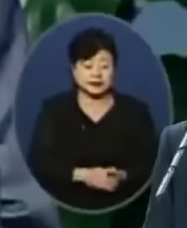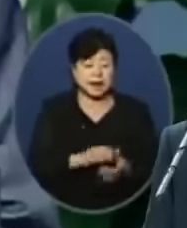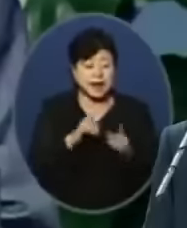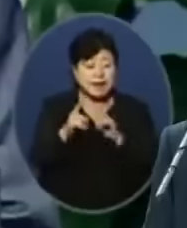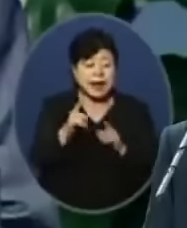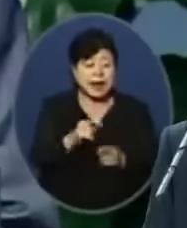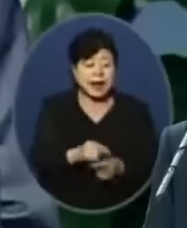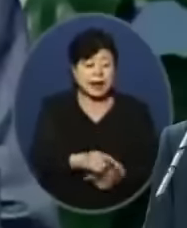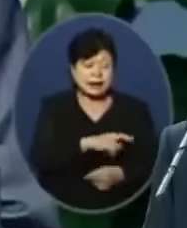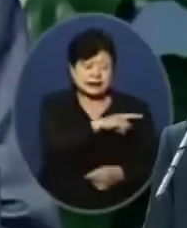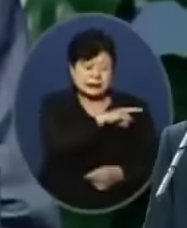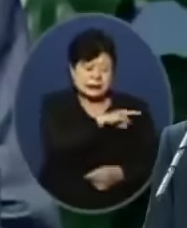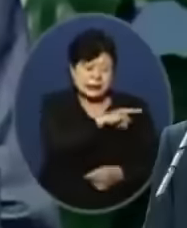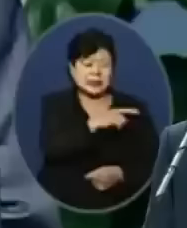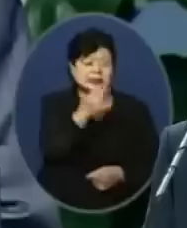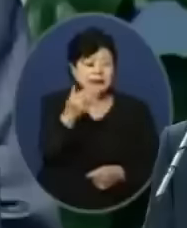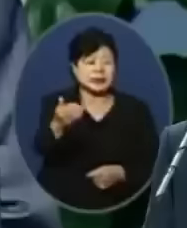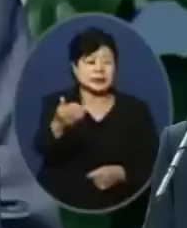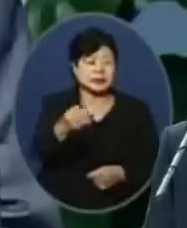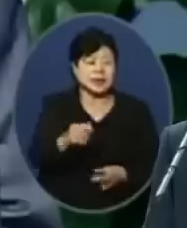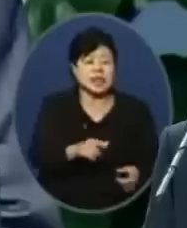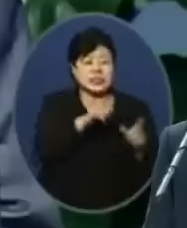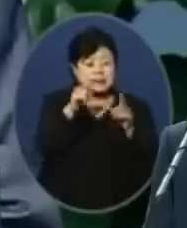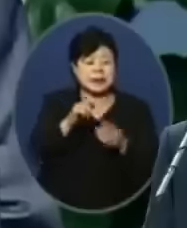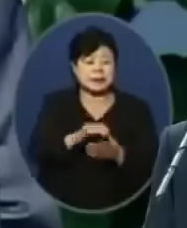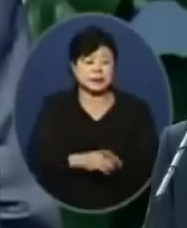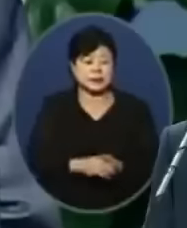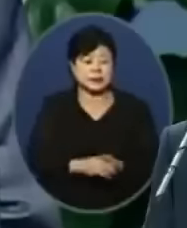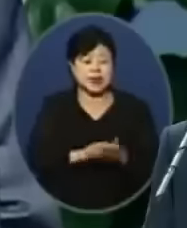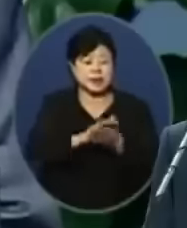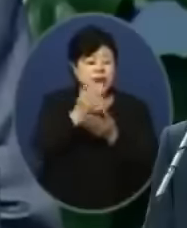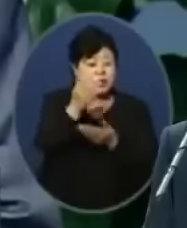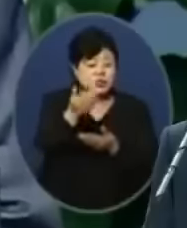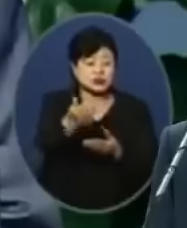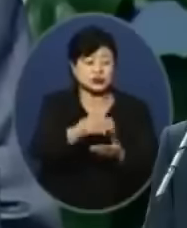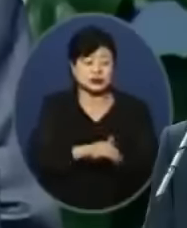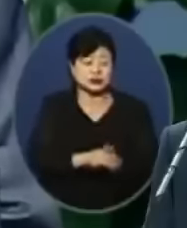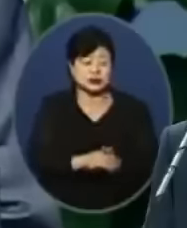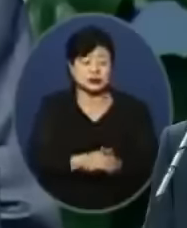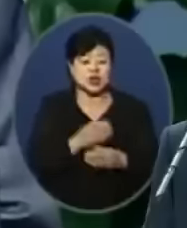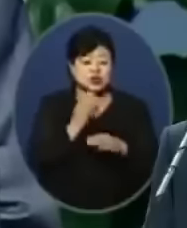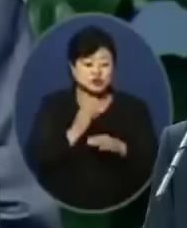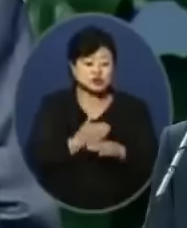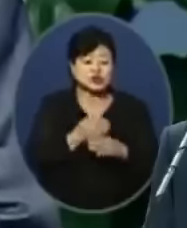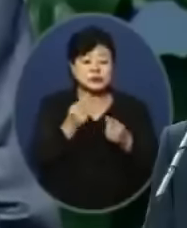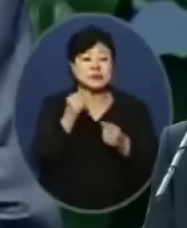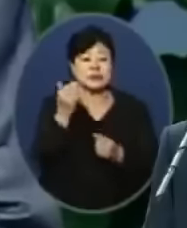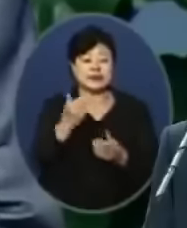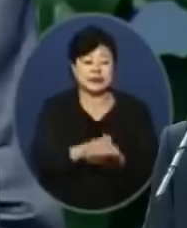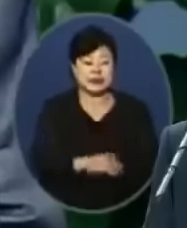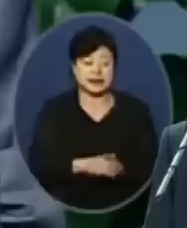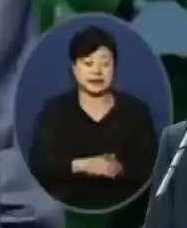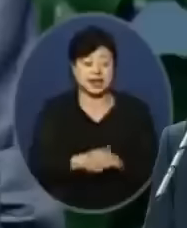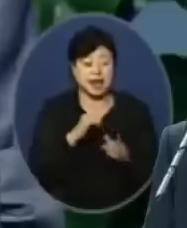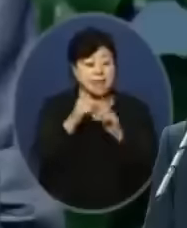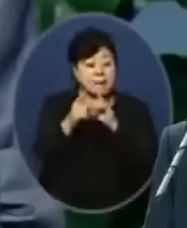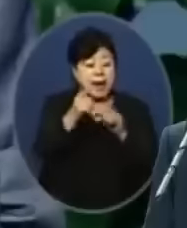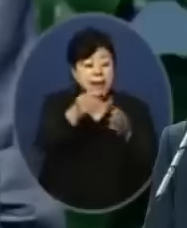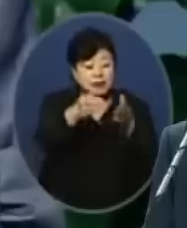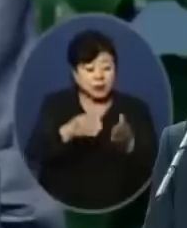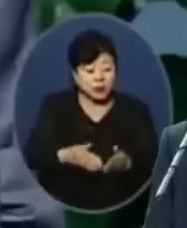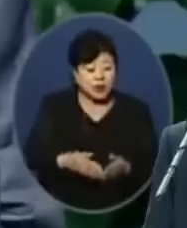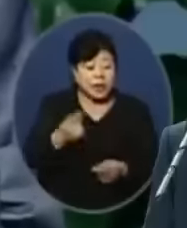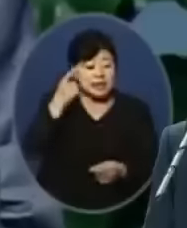말이 가장 여러분의 삶을 변화시키는 중심적인 힘이 되는 것입니다. 말을